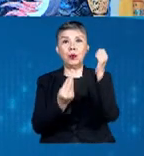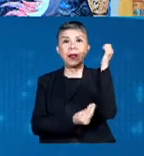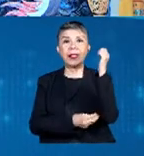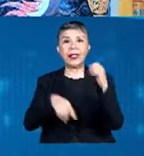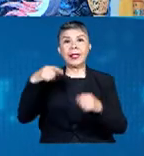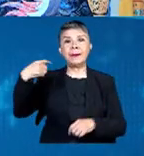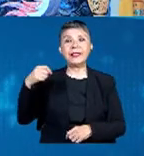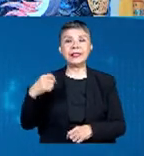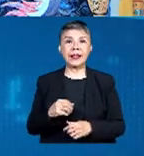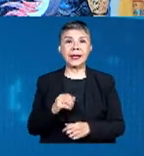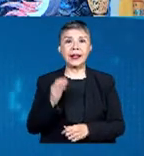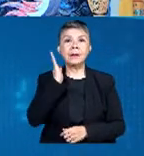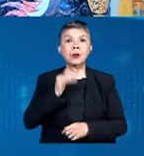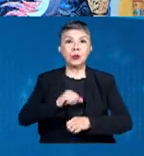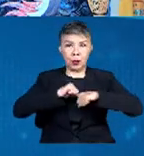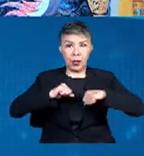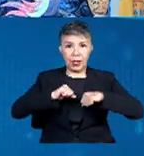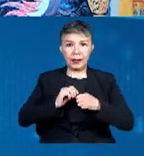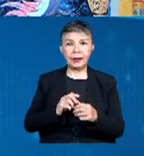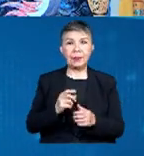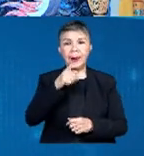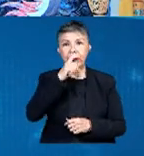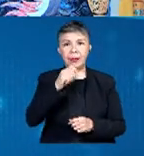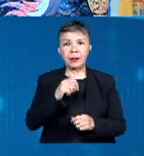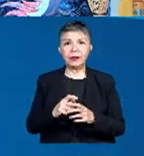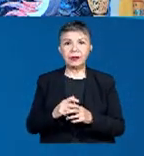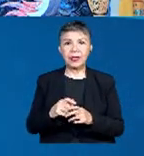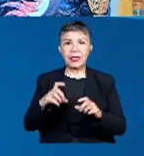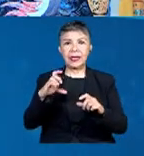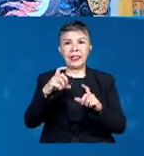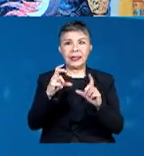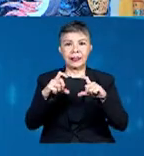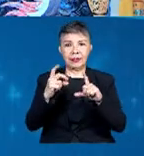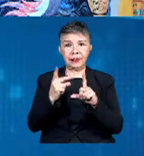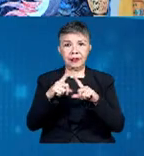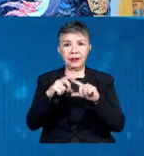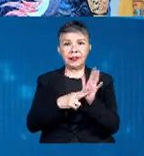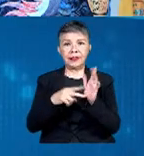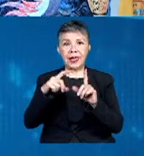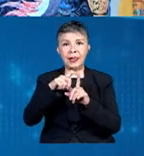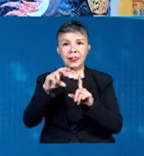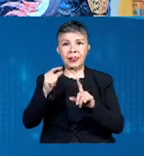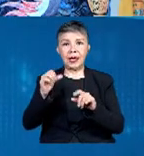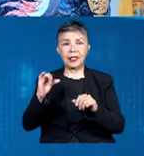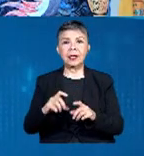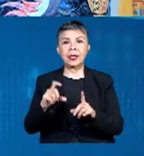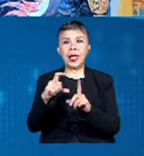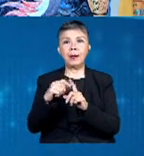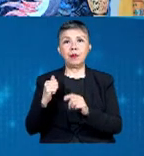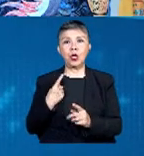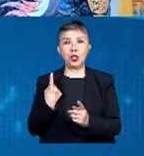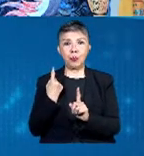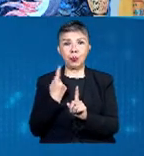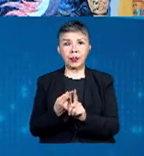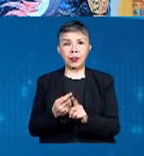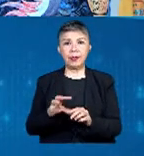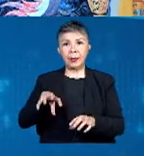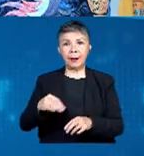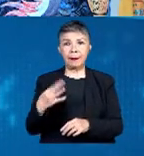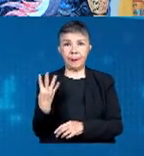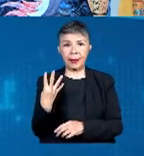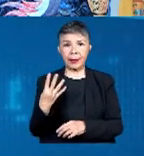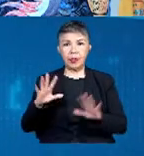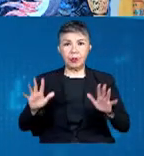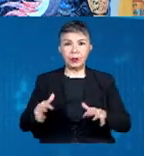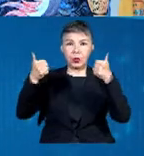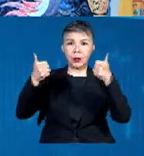mewakili Pak Menpora, yaitu ada Bapak Chandra Bakti, Deputi Bidang 4 Peningkatan